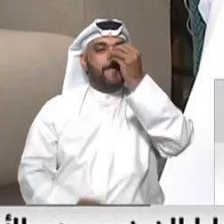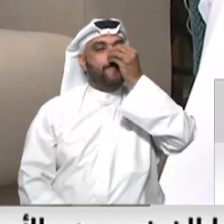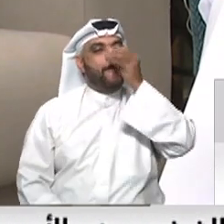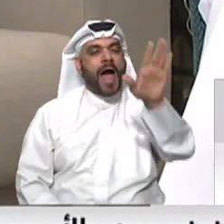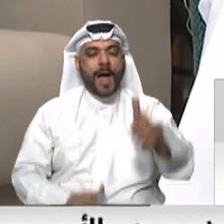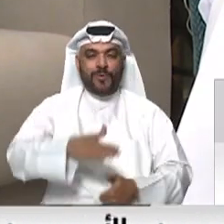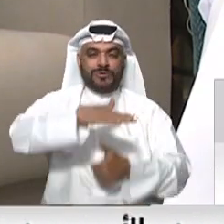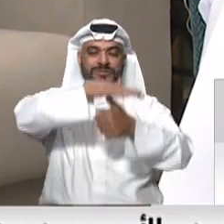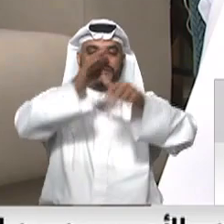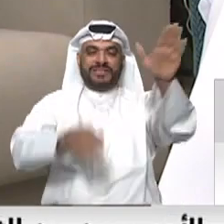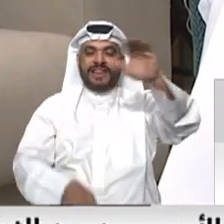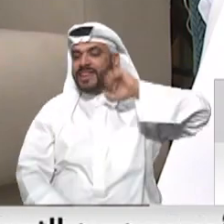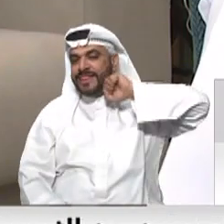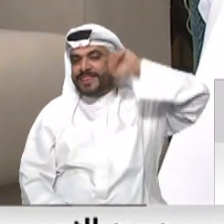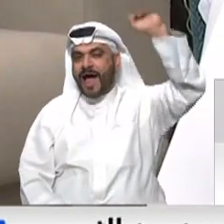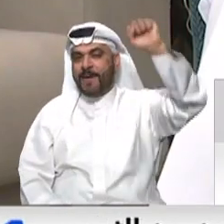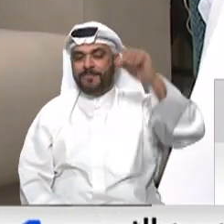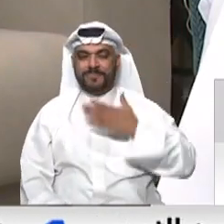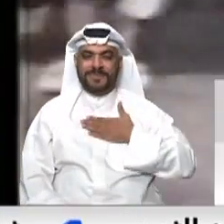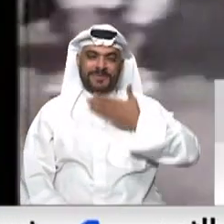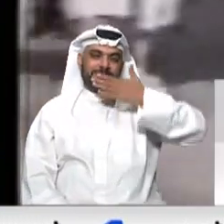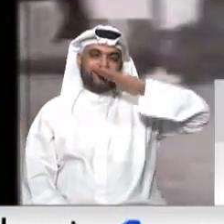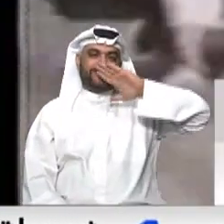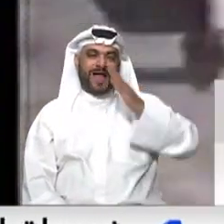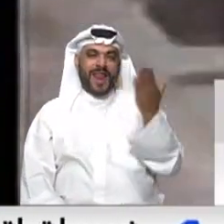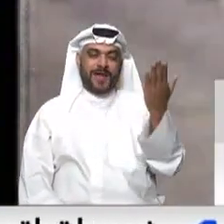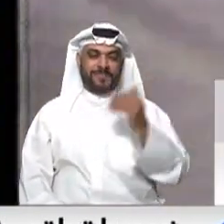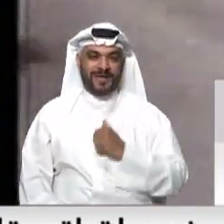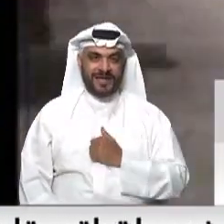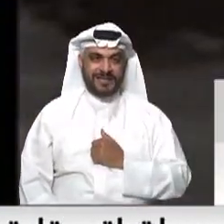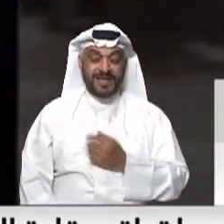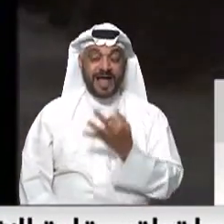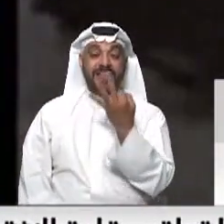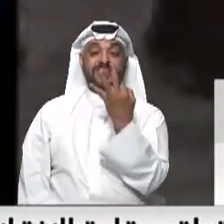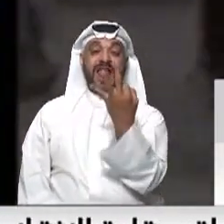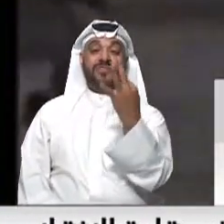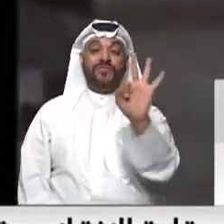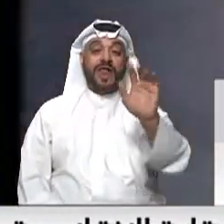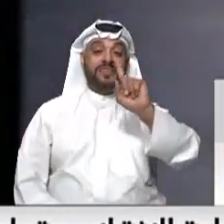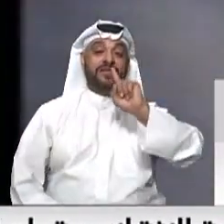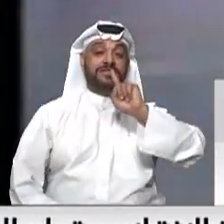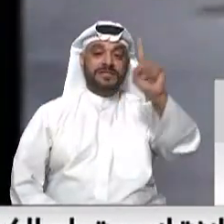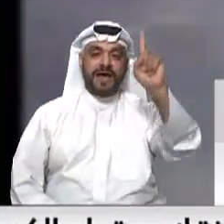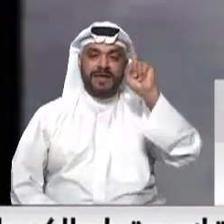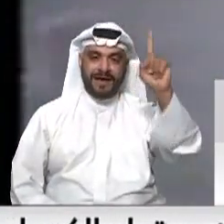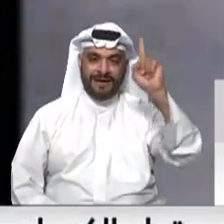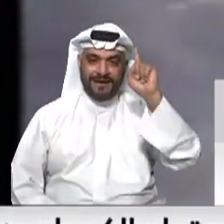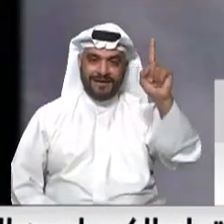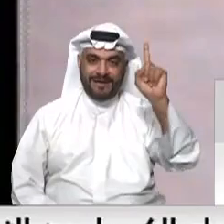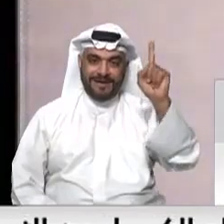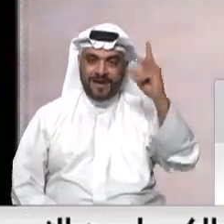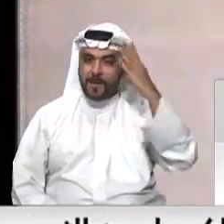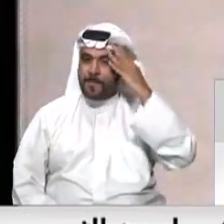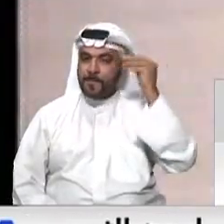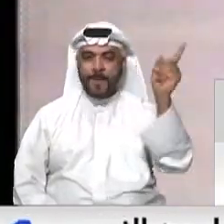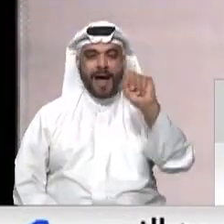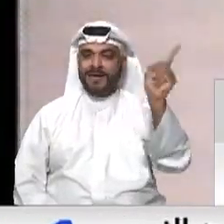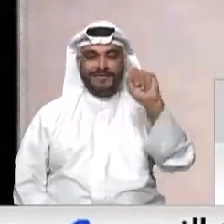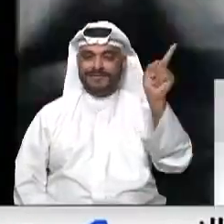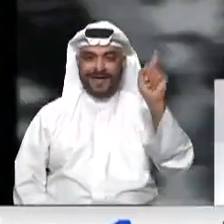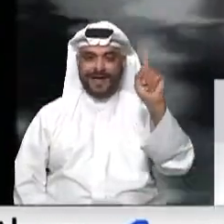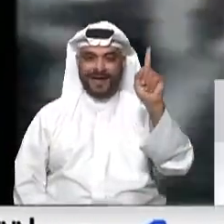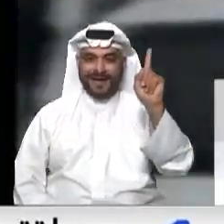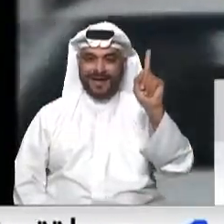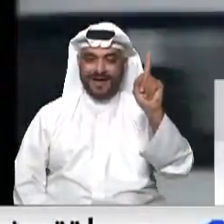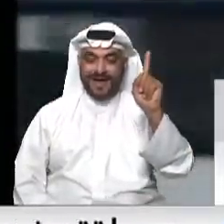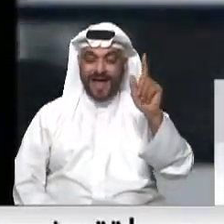والحمد لله أن كلنا تلاحمنا مع بعض. سنوات عديدة مضت على فترة الغزو، ولا تزال